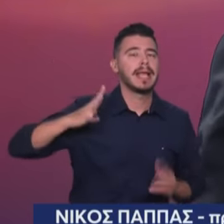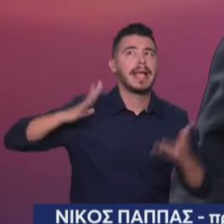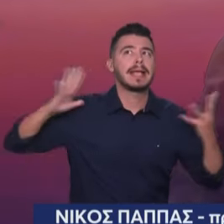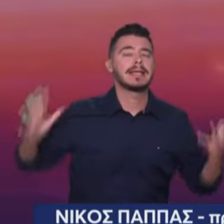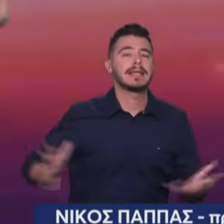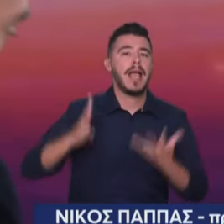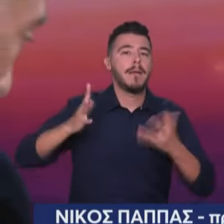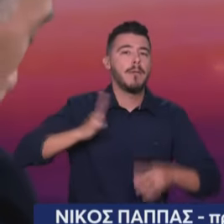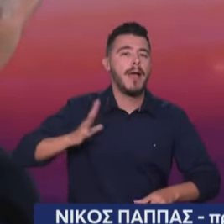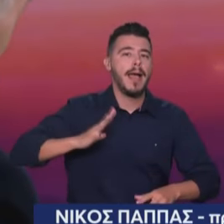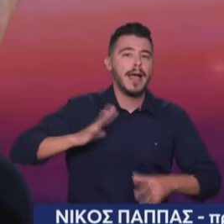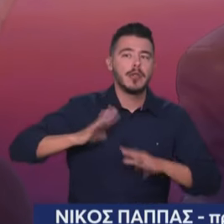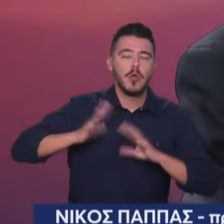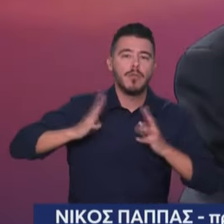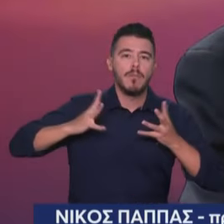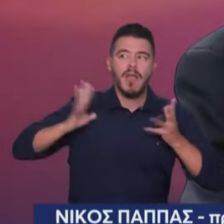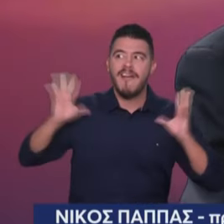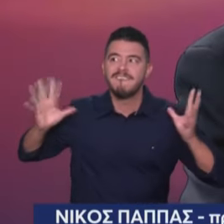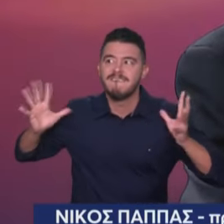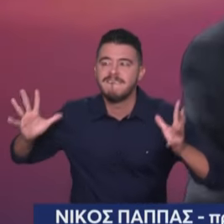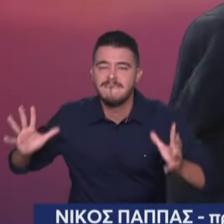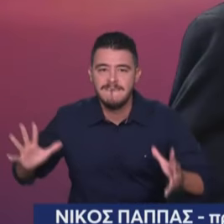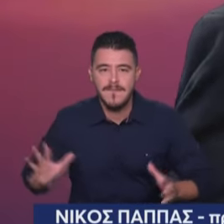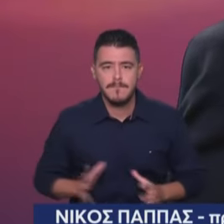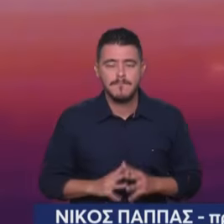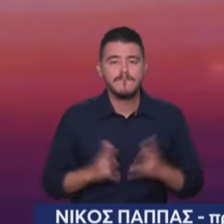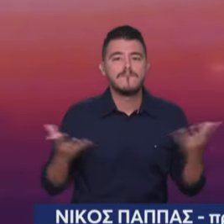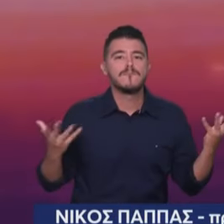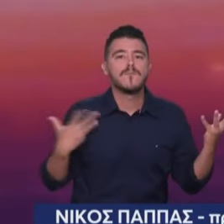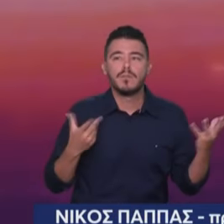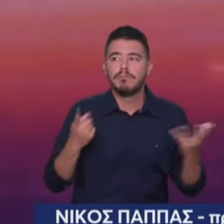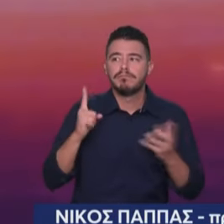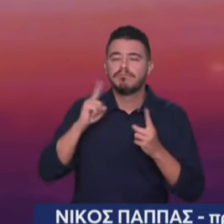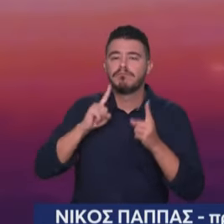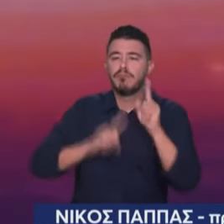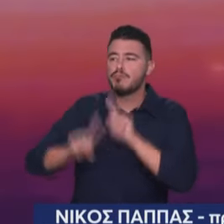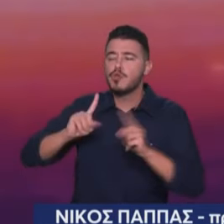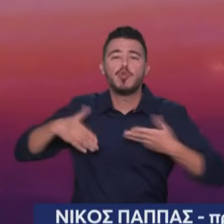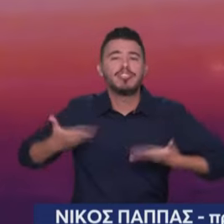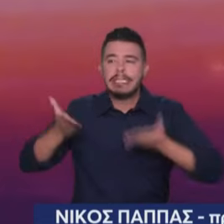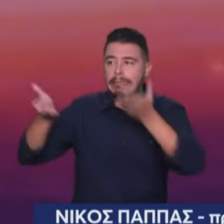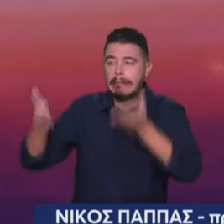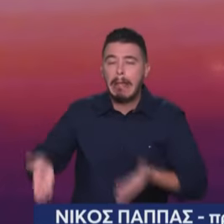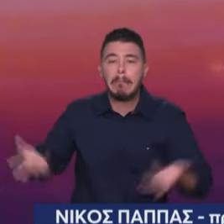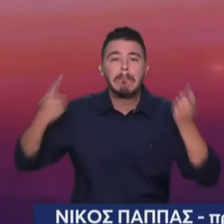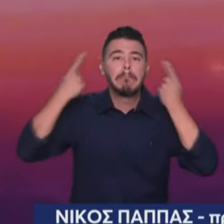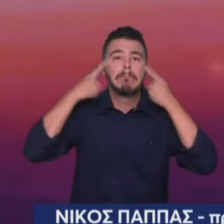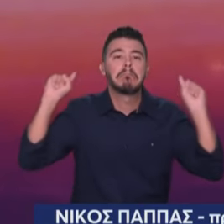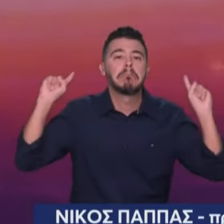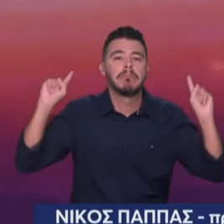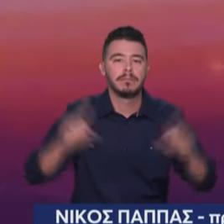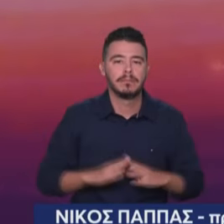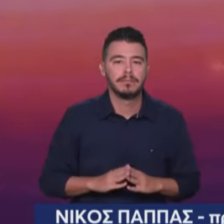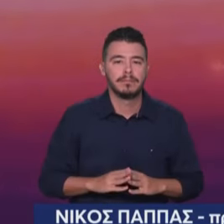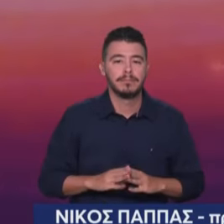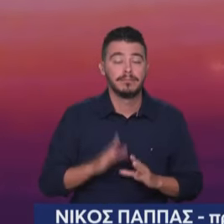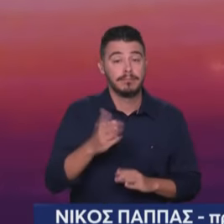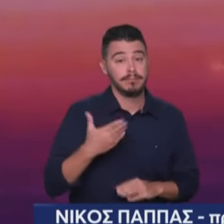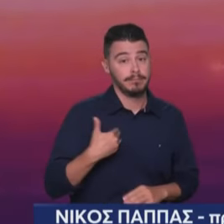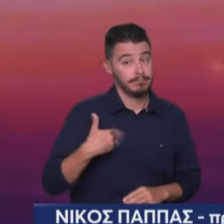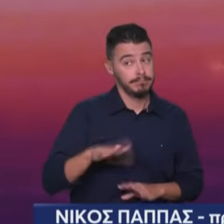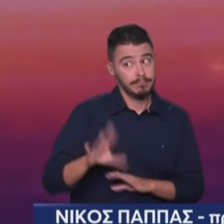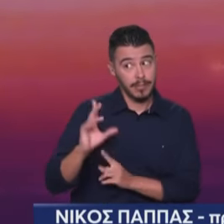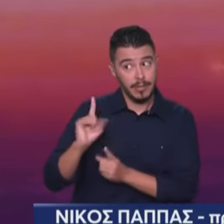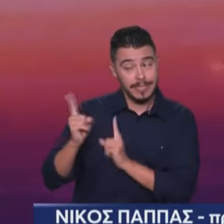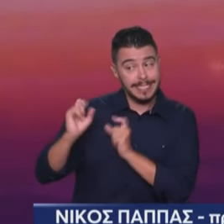κόμμα. Δώσατε κλειδιά σε έναν άνθρωπο χωρίς να ξέρετε ποιος είναι. Σας είπα ότι εγώ τον στήριξα στο δεύτερο γύρο στη βάση μιας πολιτικής συμφωνίας. Για την